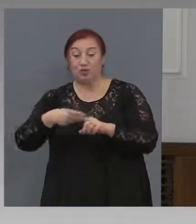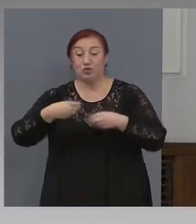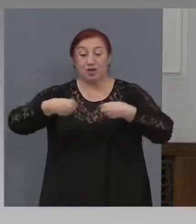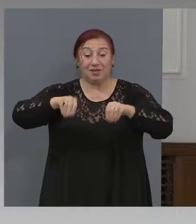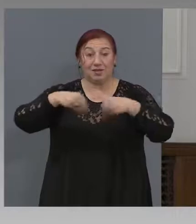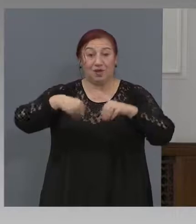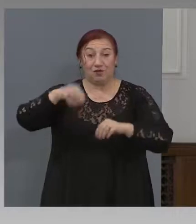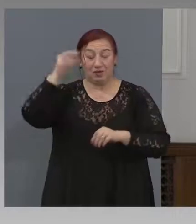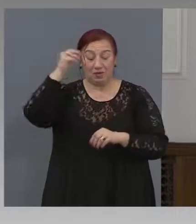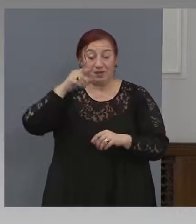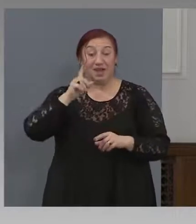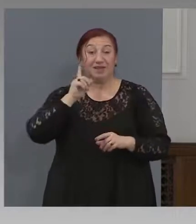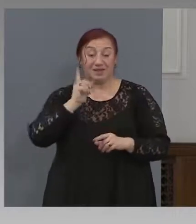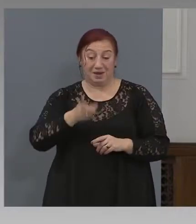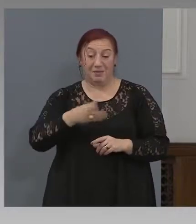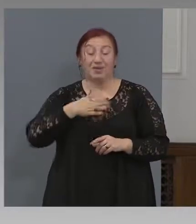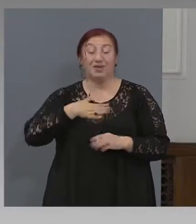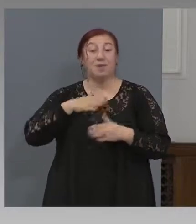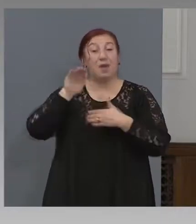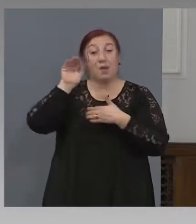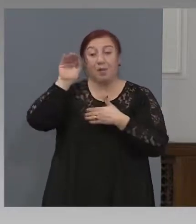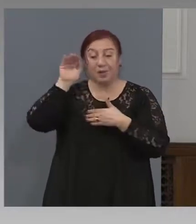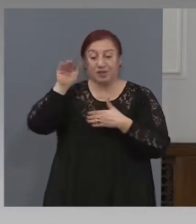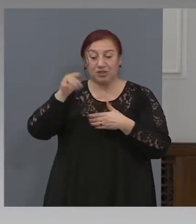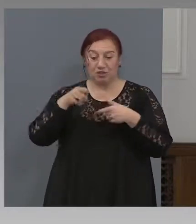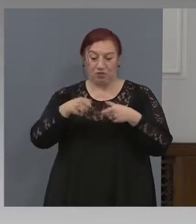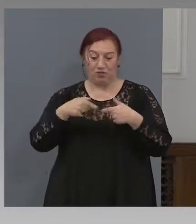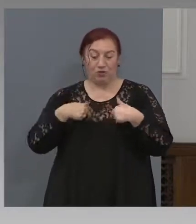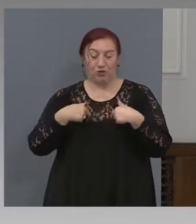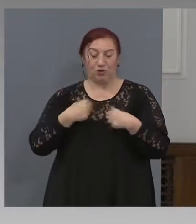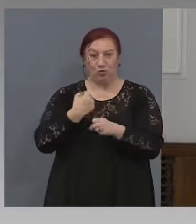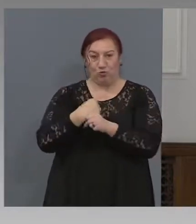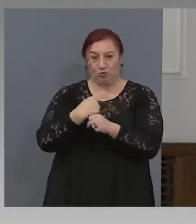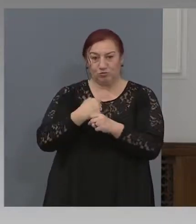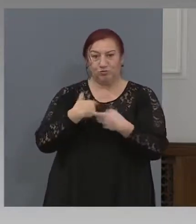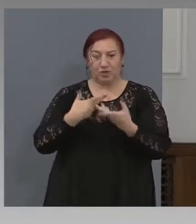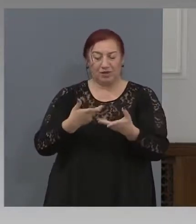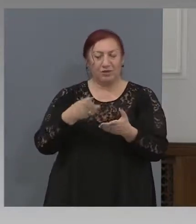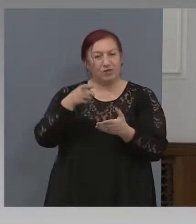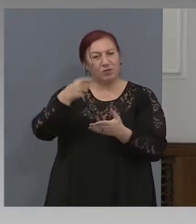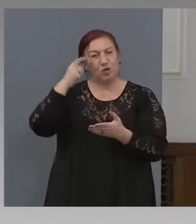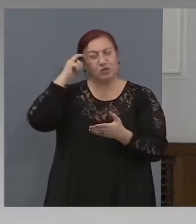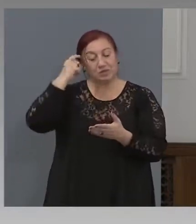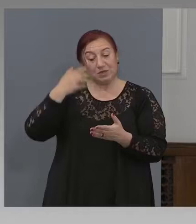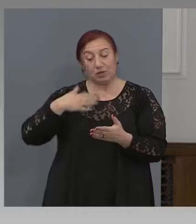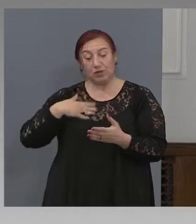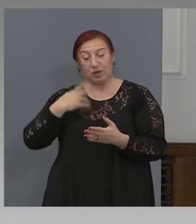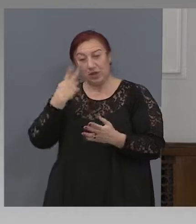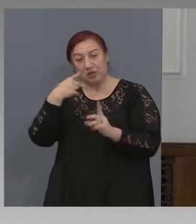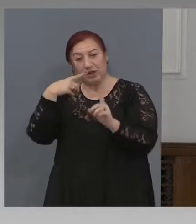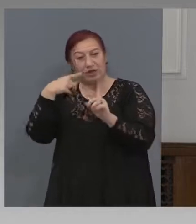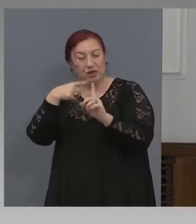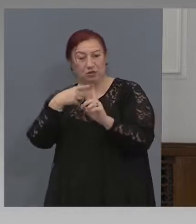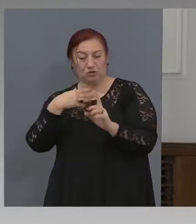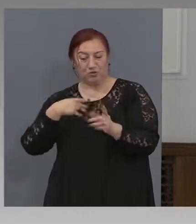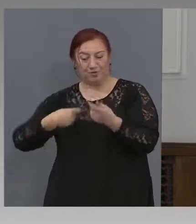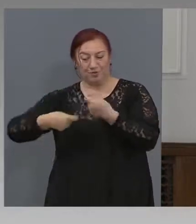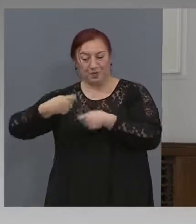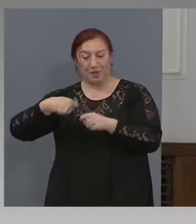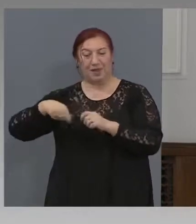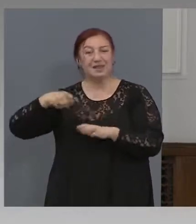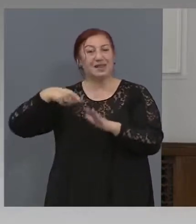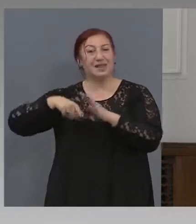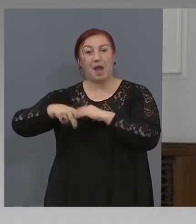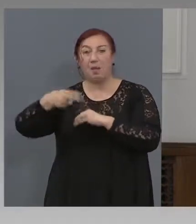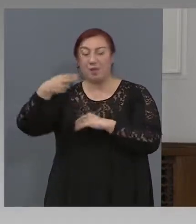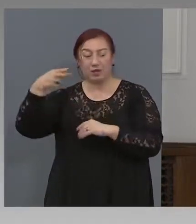това, което правим. Много е важно. В този смисъл, от наша гледна точка на Метро, постановлението напълно